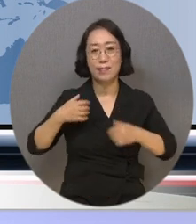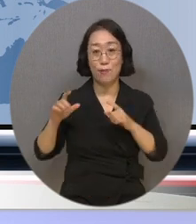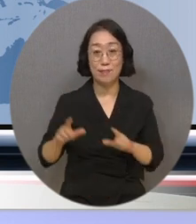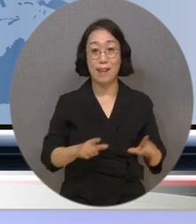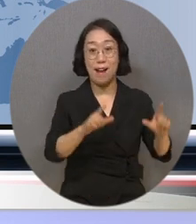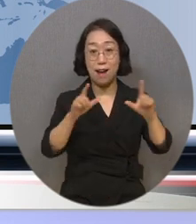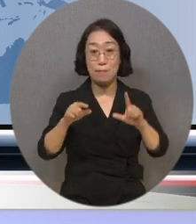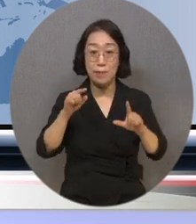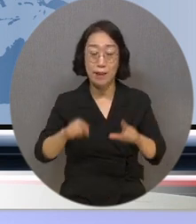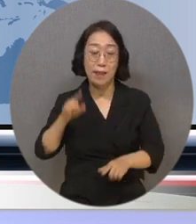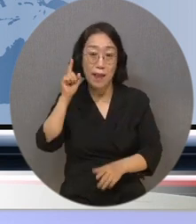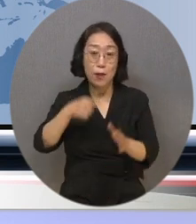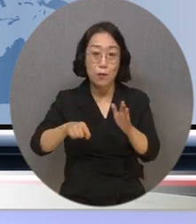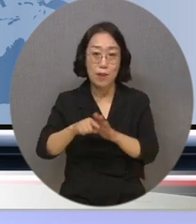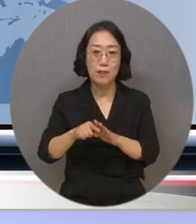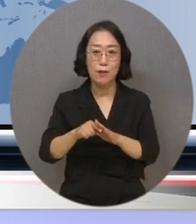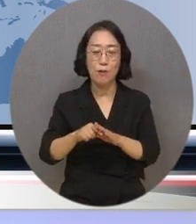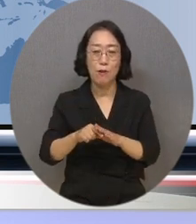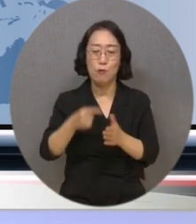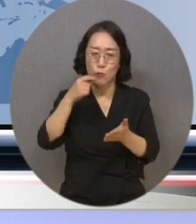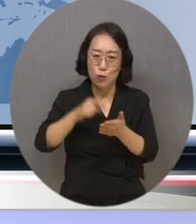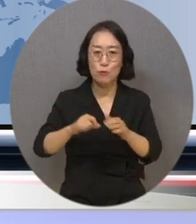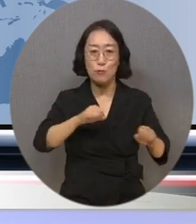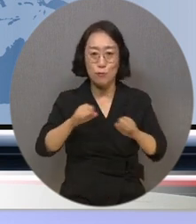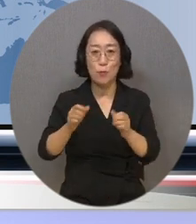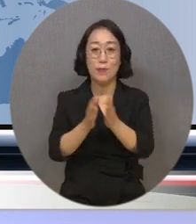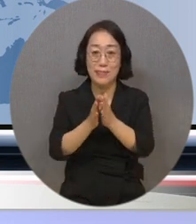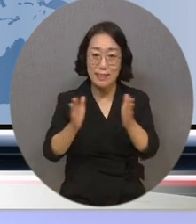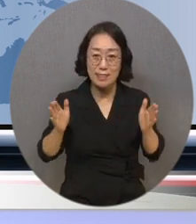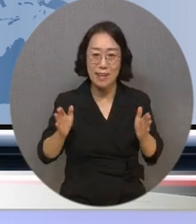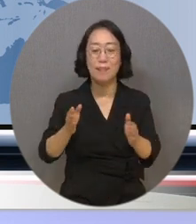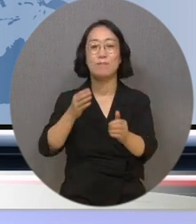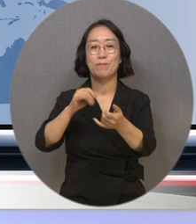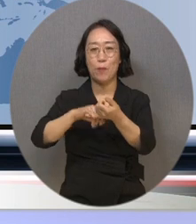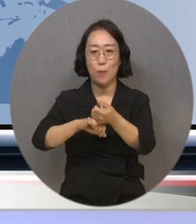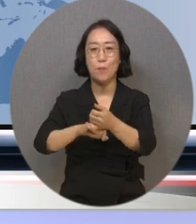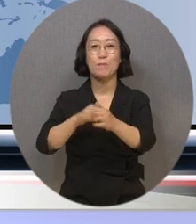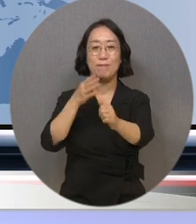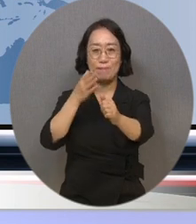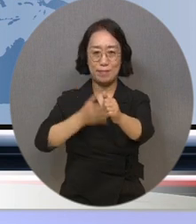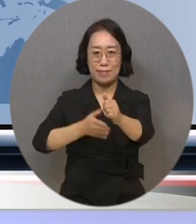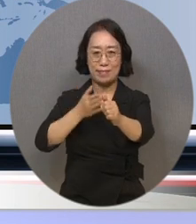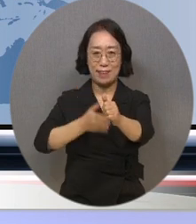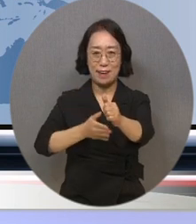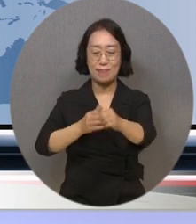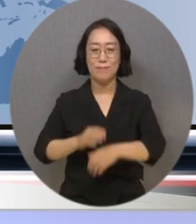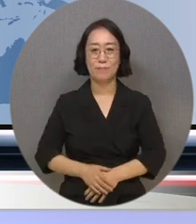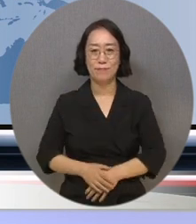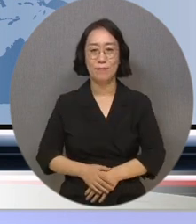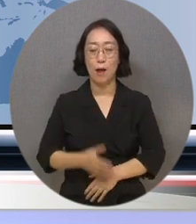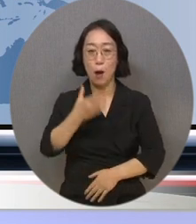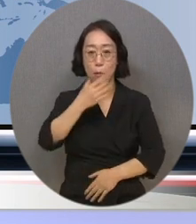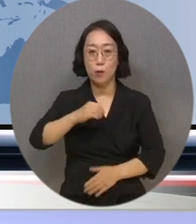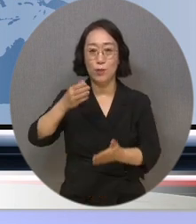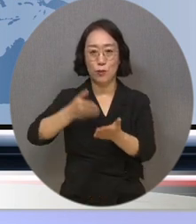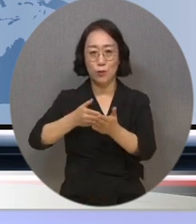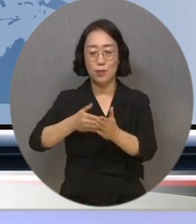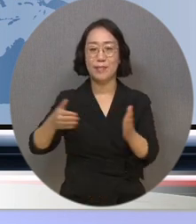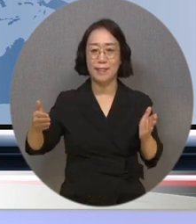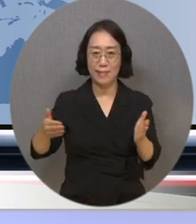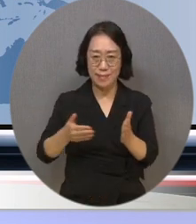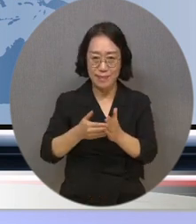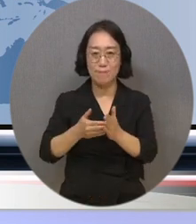내일을 위해 가벼운 운동부터 차근차근 도전해 보시는 건 어떨까요 이상으로 WBC 복지tv